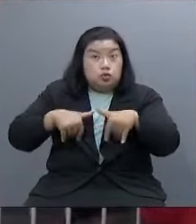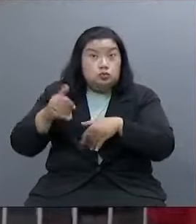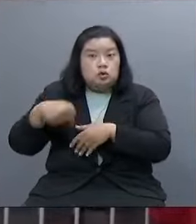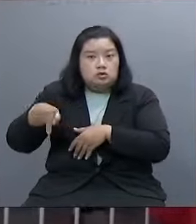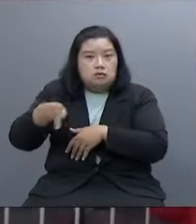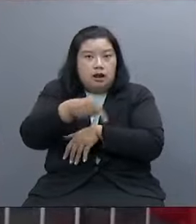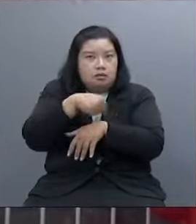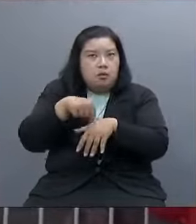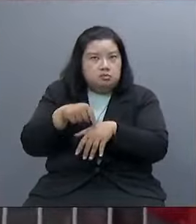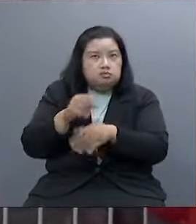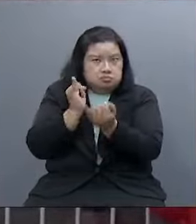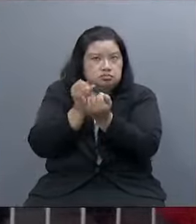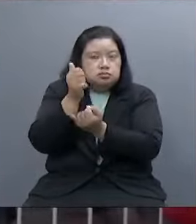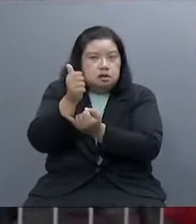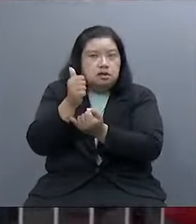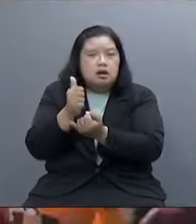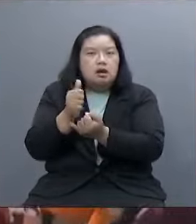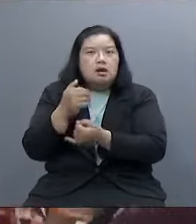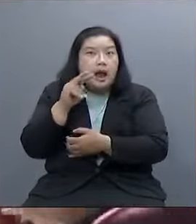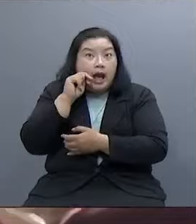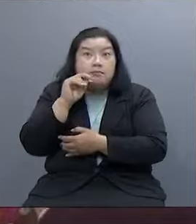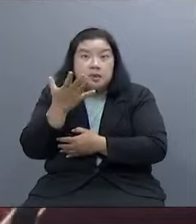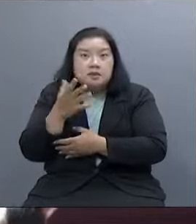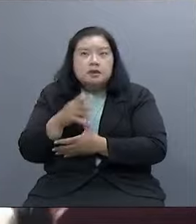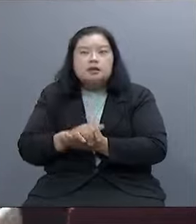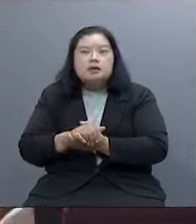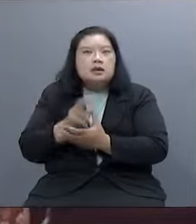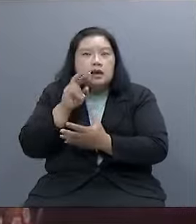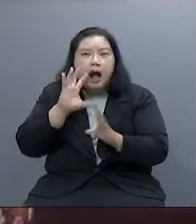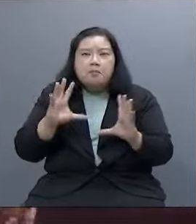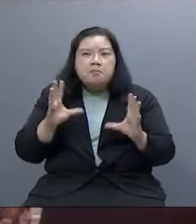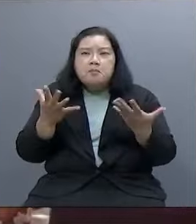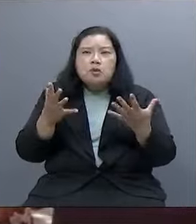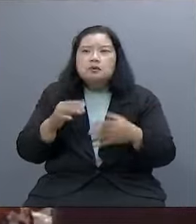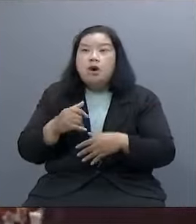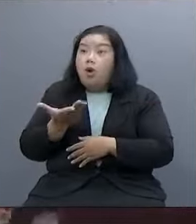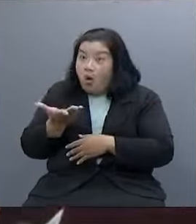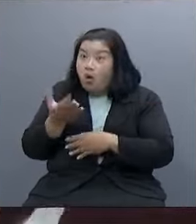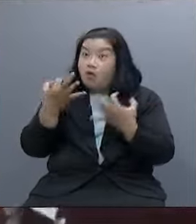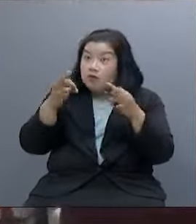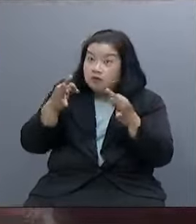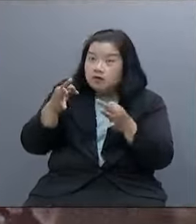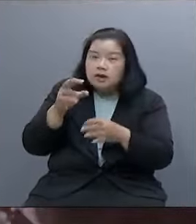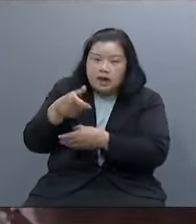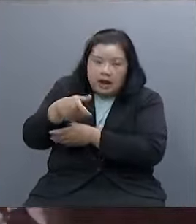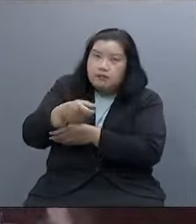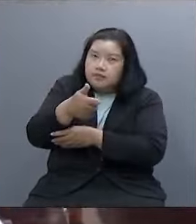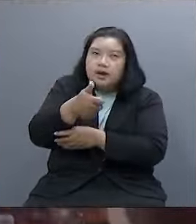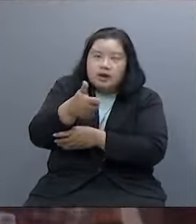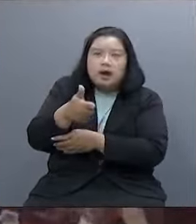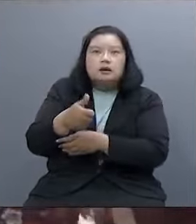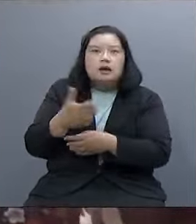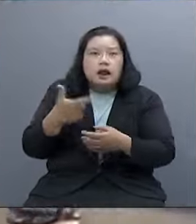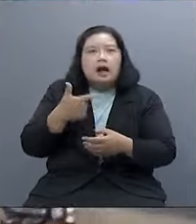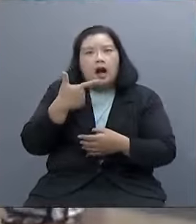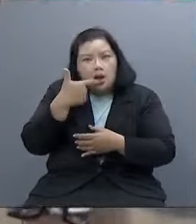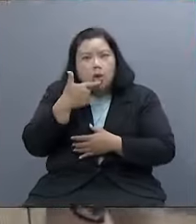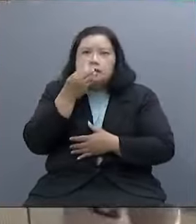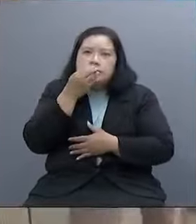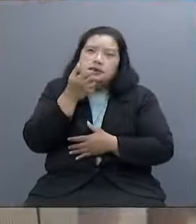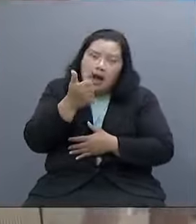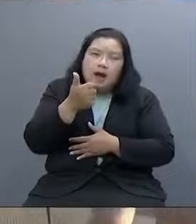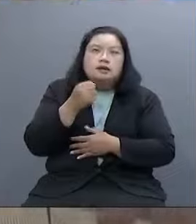องเที่ยวมากๆนะคะเวลาน้ำหมดฉีดเยอะไงใช่ไหมน้ำหมดจะขอเติมตรงไหนก็ได้ค่ะอาหารก็อร่อยนะคะแล้วก็บอกว่าปีหน้าเนี่ย